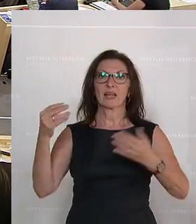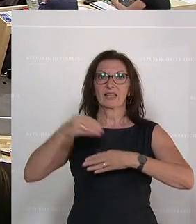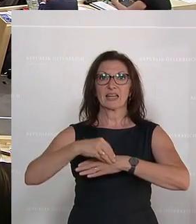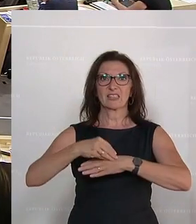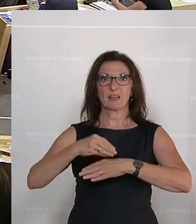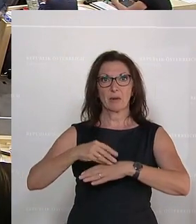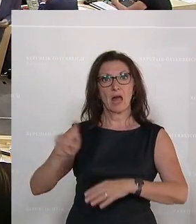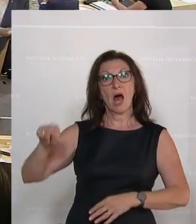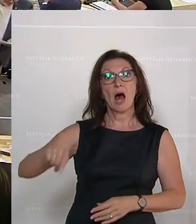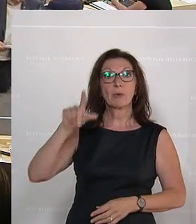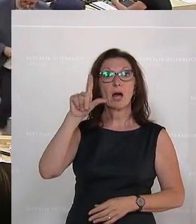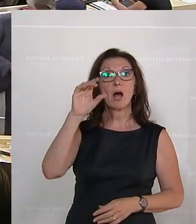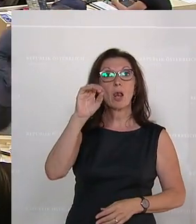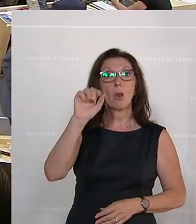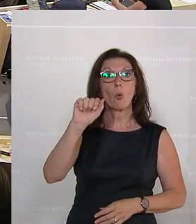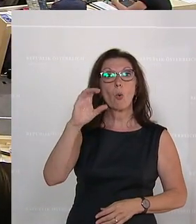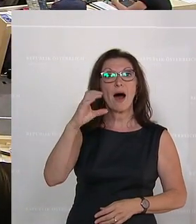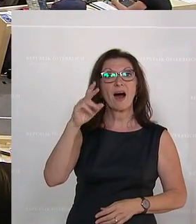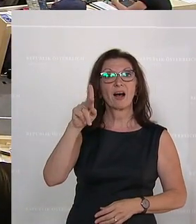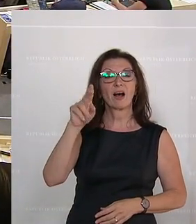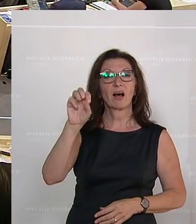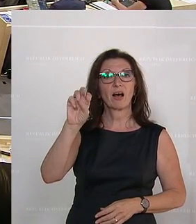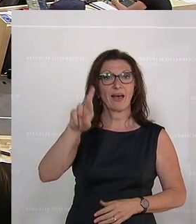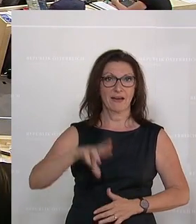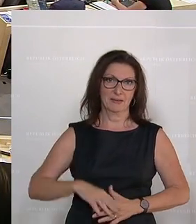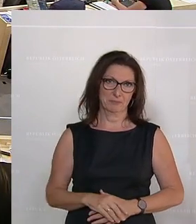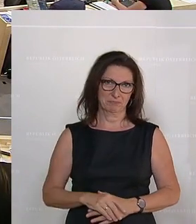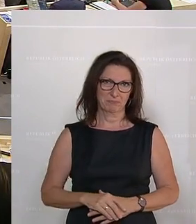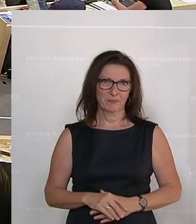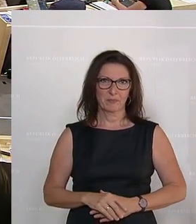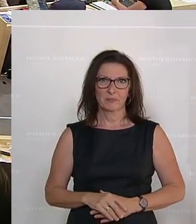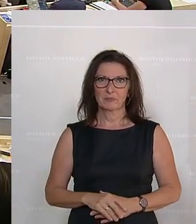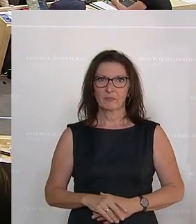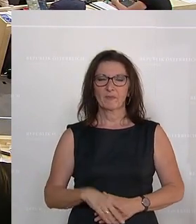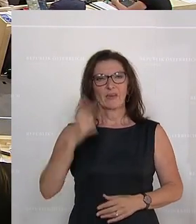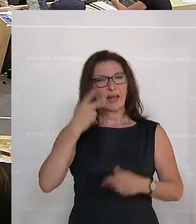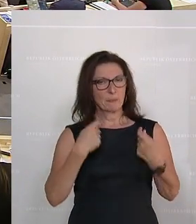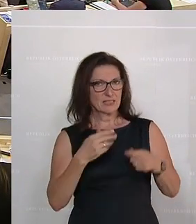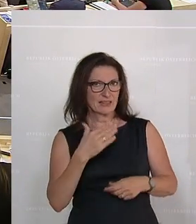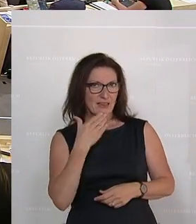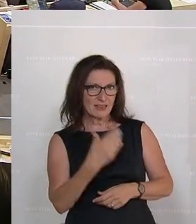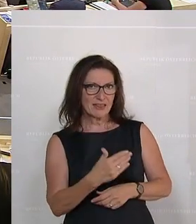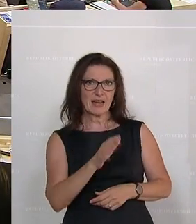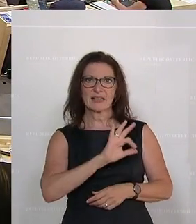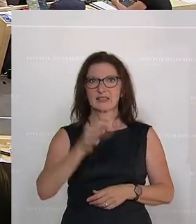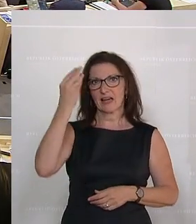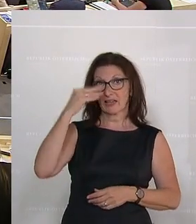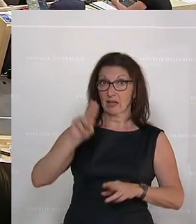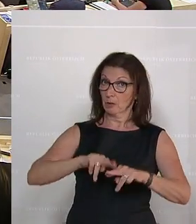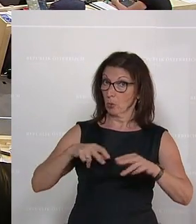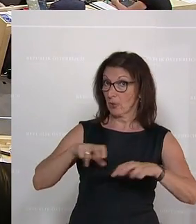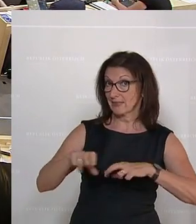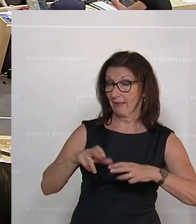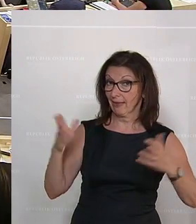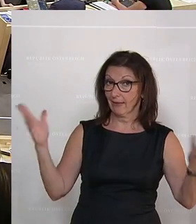und mit einem beinahe ordnungsruf zu anfrage selbst meint er 1400 delogierungen konnte abgewendet werden